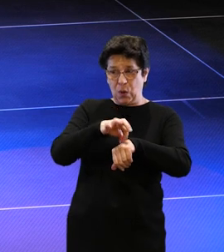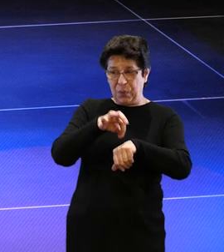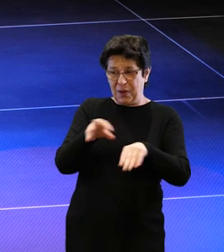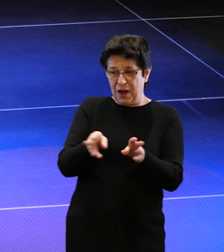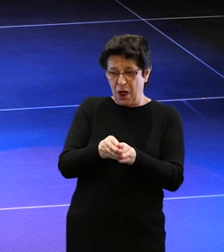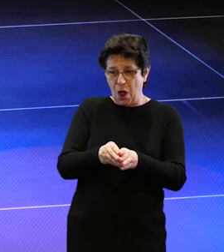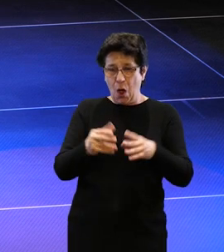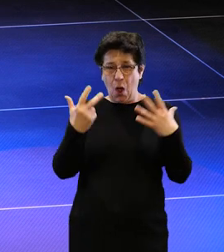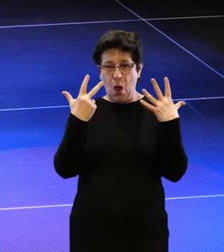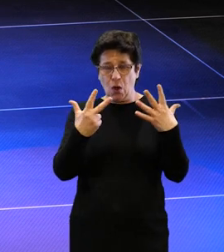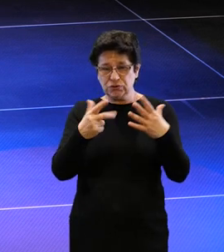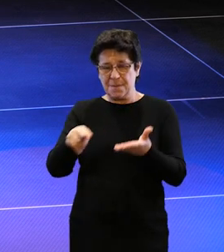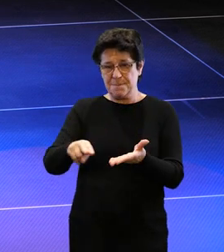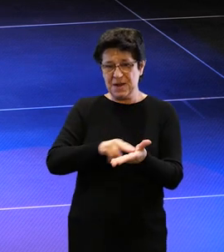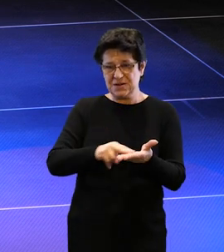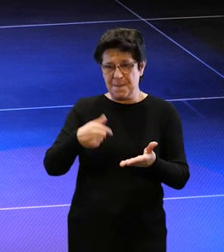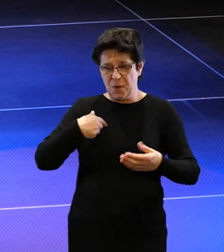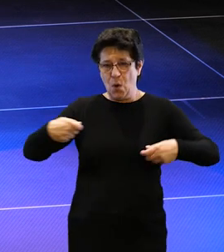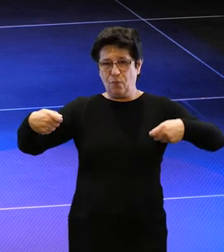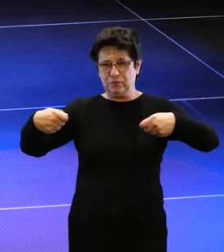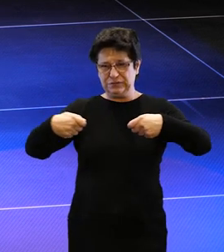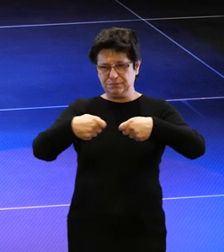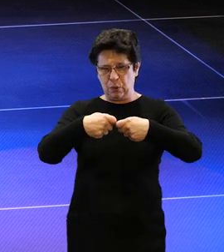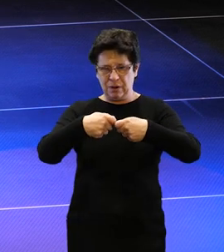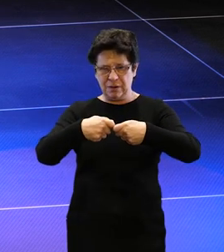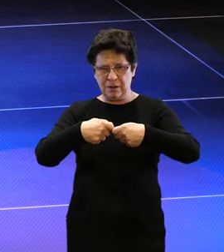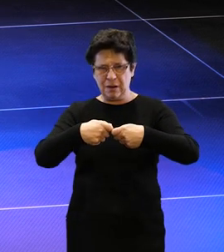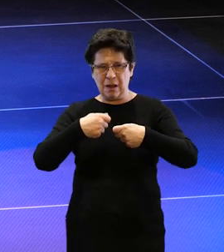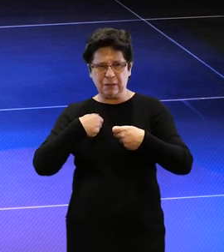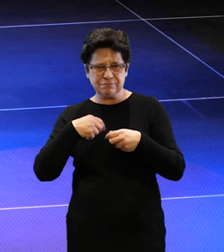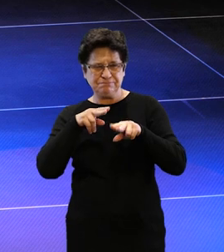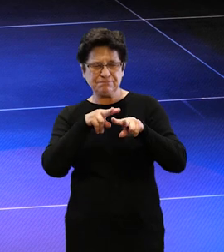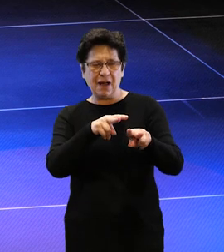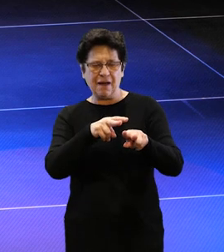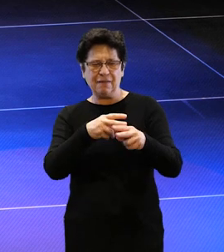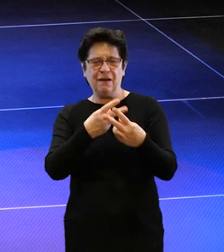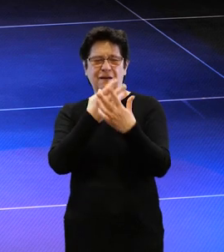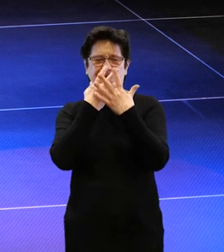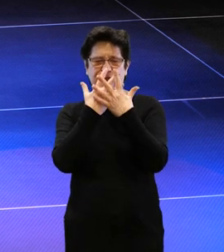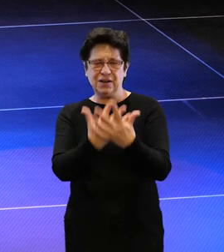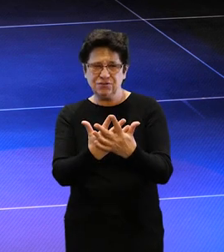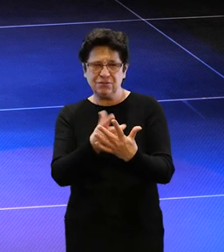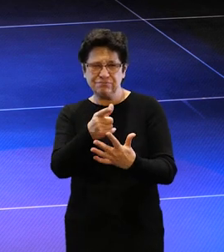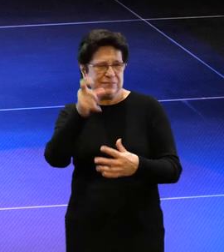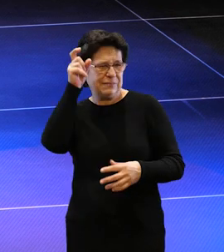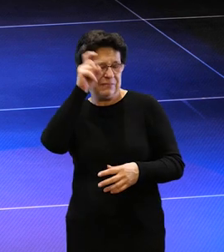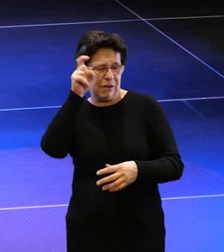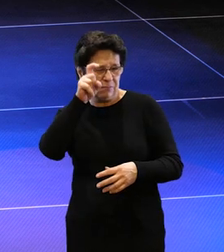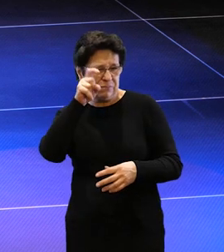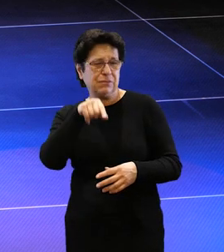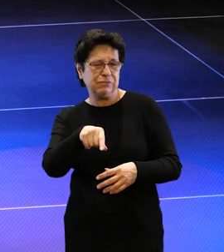8 miesięcy wspólnie przebywali jakby to powiedzieć pod kurat niemiecką no i wtedy się na pewno